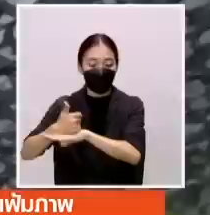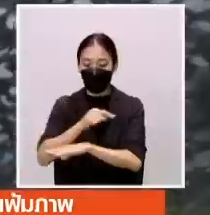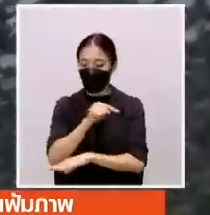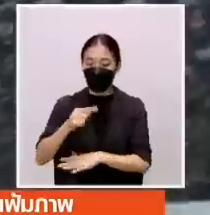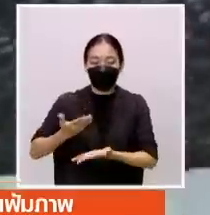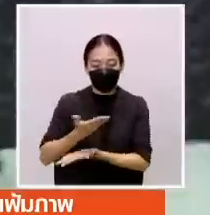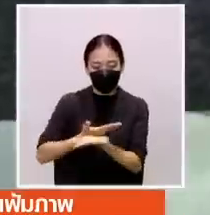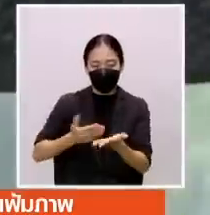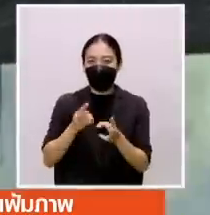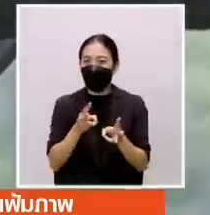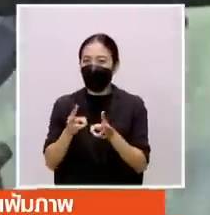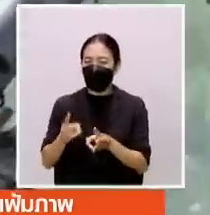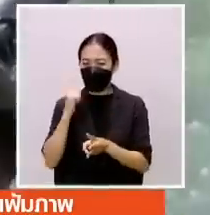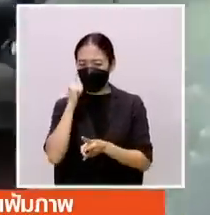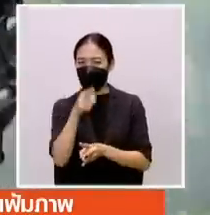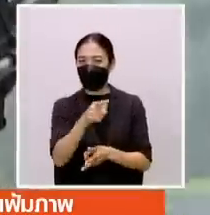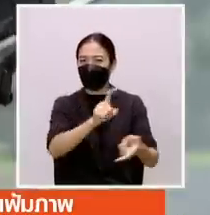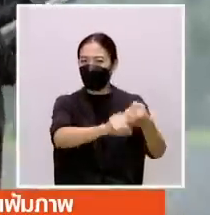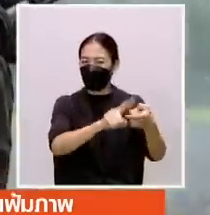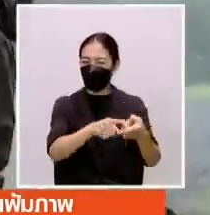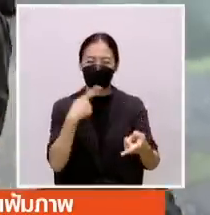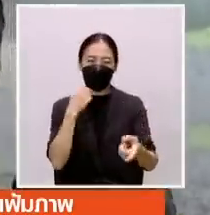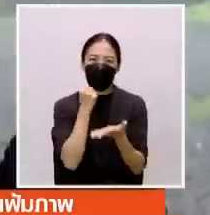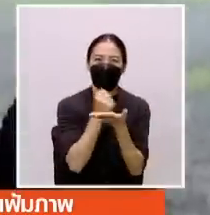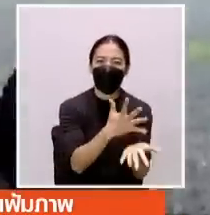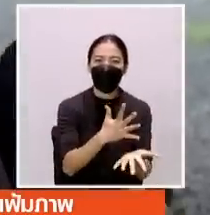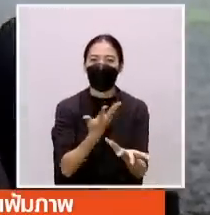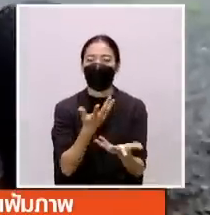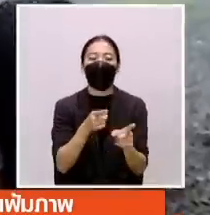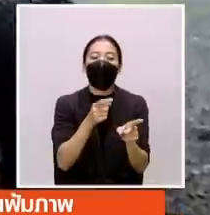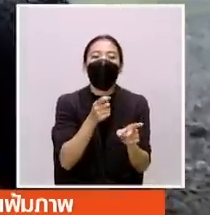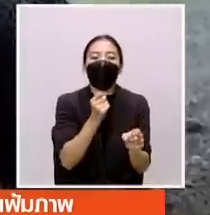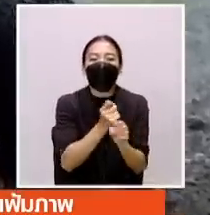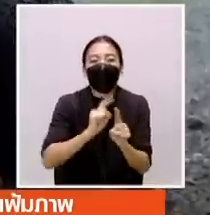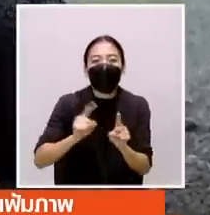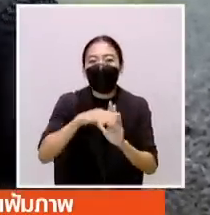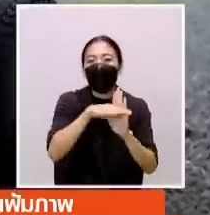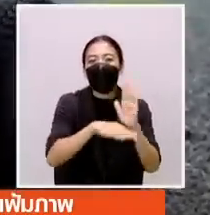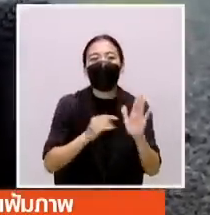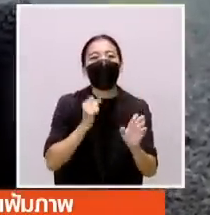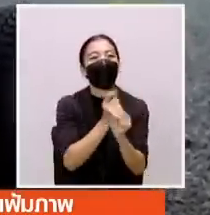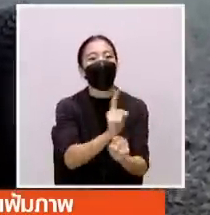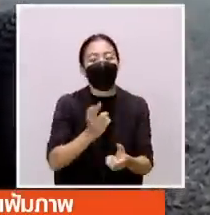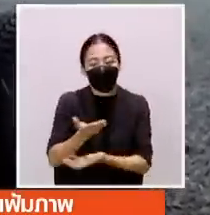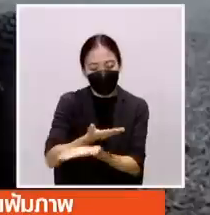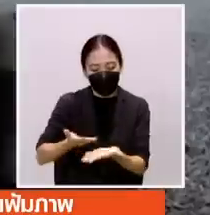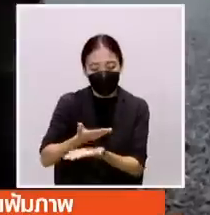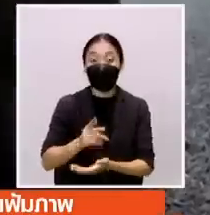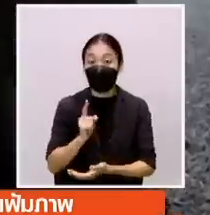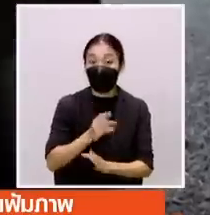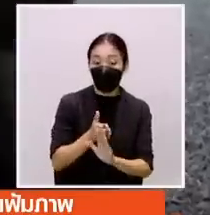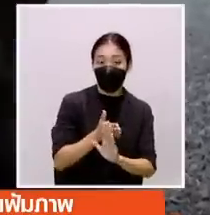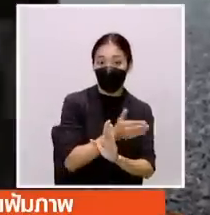ร่วมมือระหว่างยูเครนกับเยอรมนีในภาคพลังงานค่ะก่อนหน้านี้แอนนาลีนาแบร์บอกรัฐมนตรีต่างประเทศเยอรม